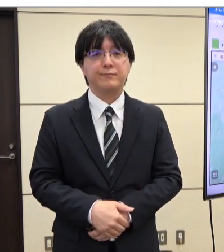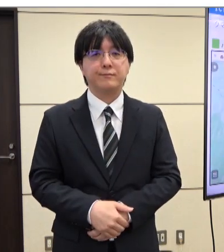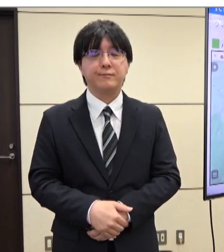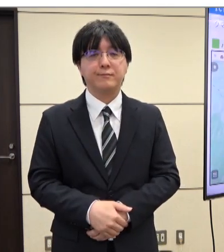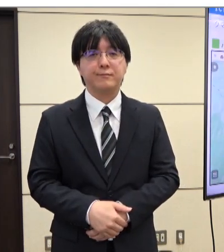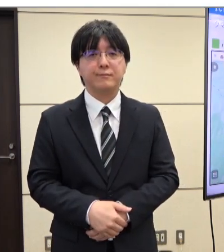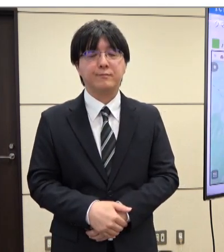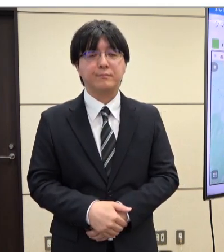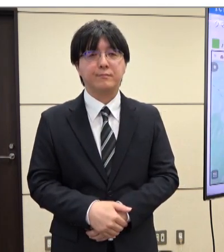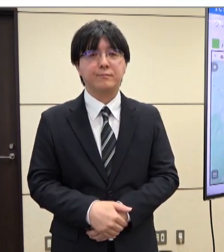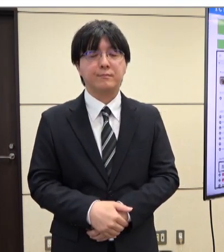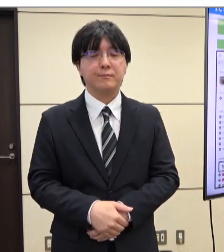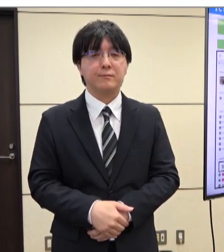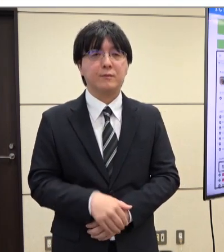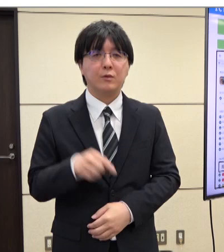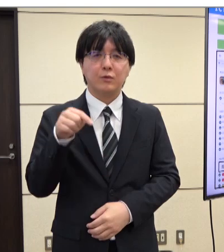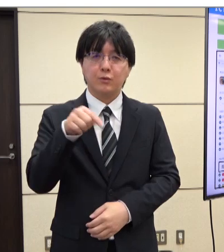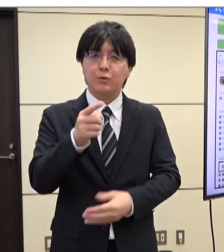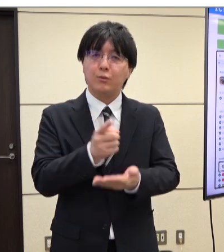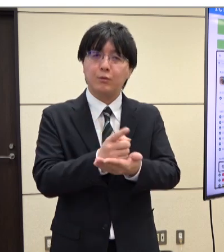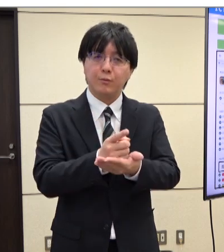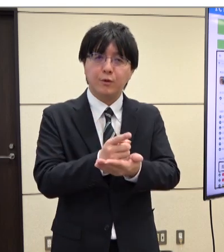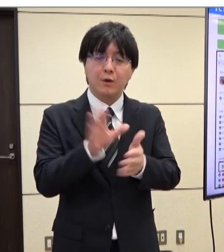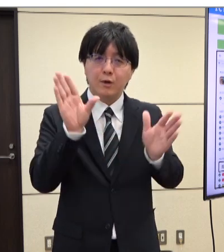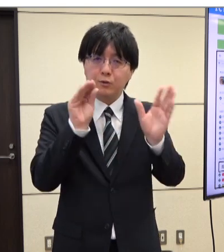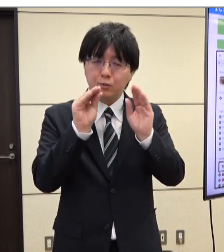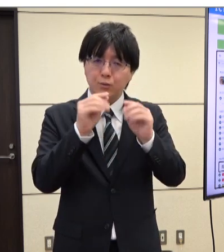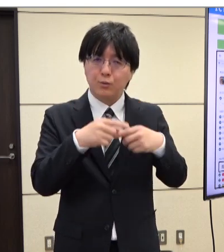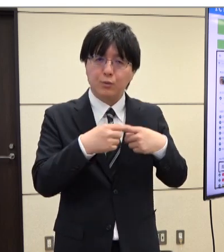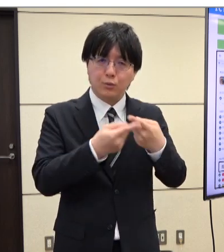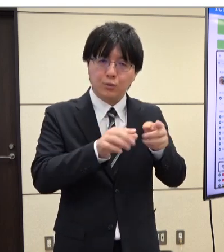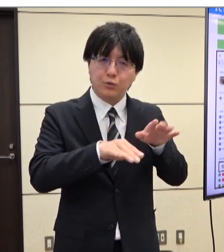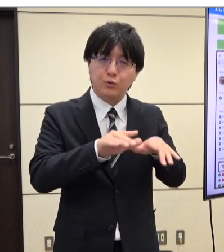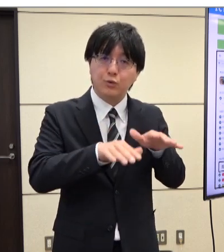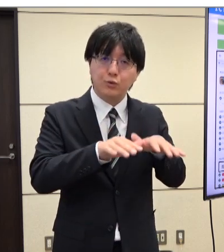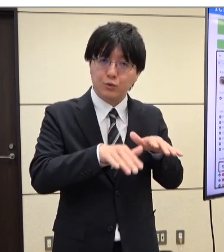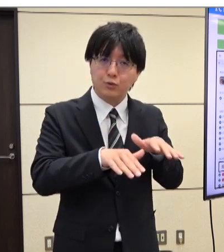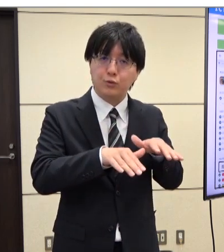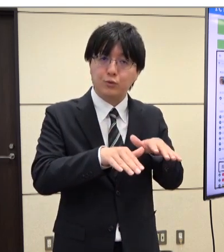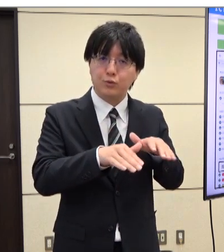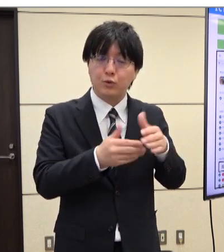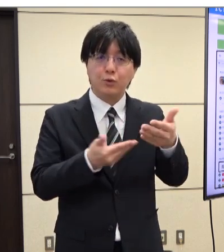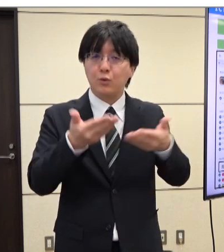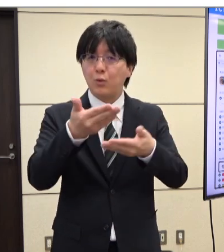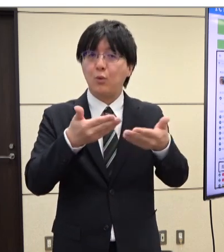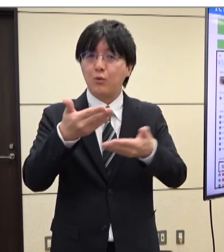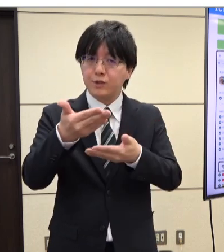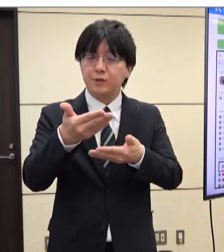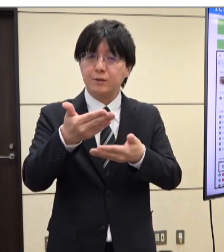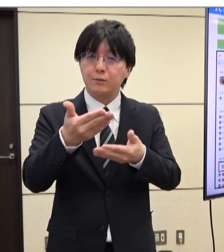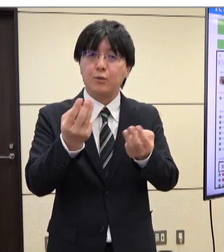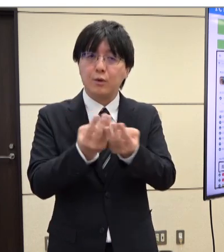しょうか、情報の入力とかその更新の頻